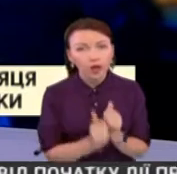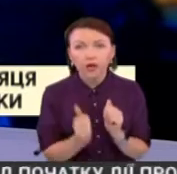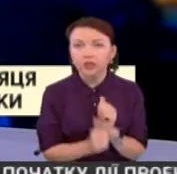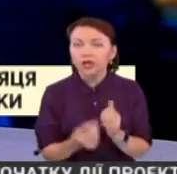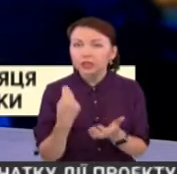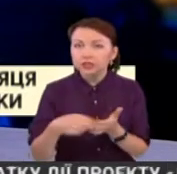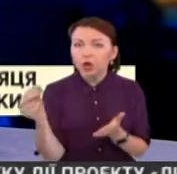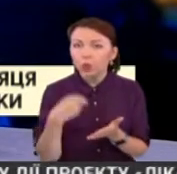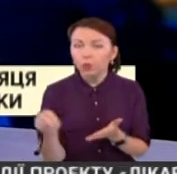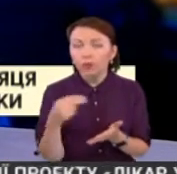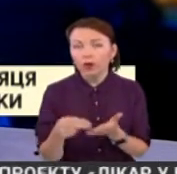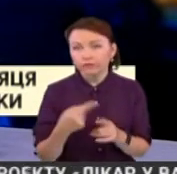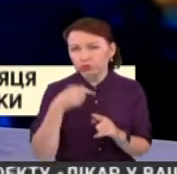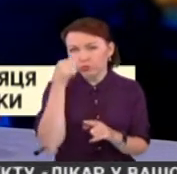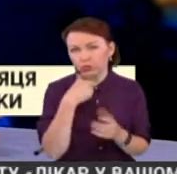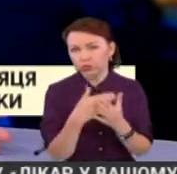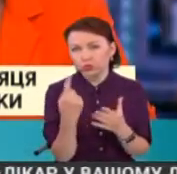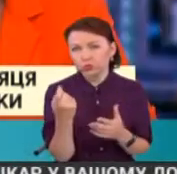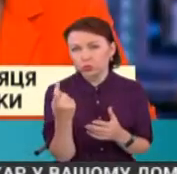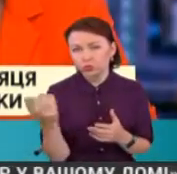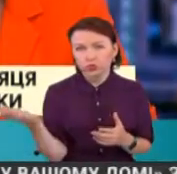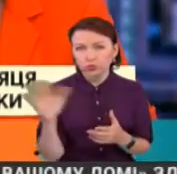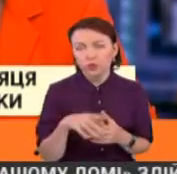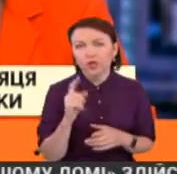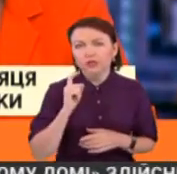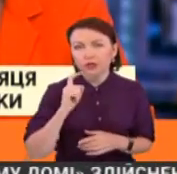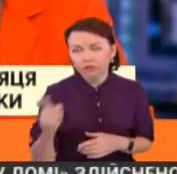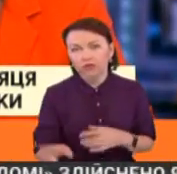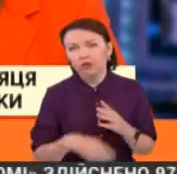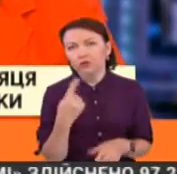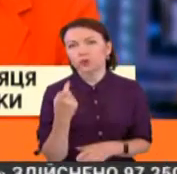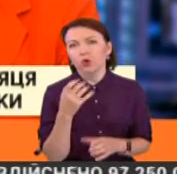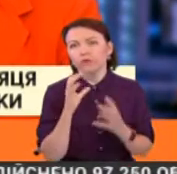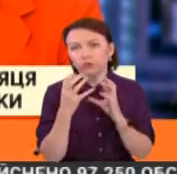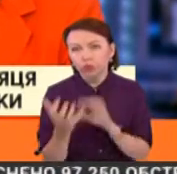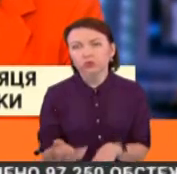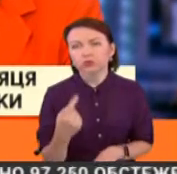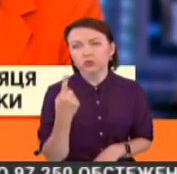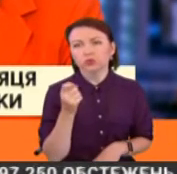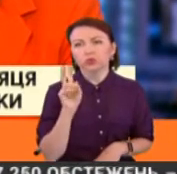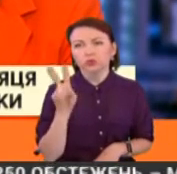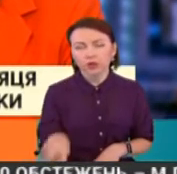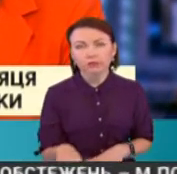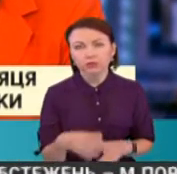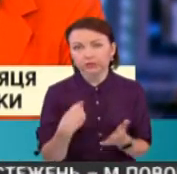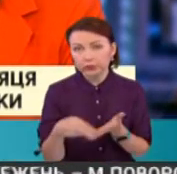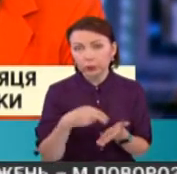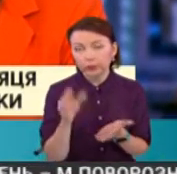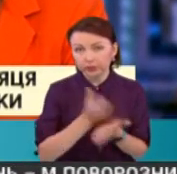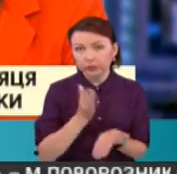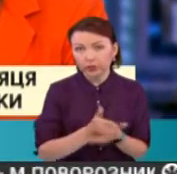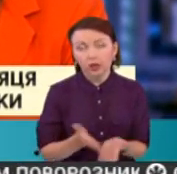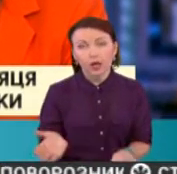там, цей рік, здається, там сотня трамваїв, сотня автобусів, сотня тролейбусів. Тобто йдуть закупки.